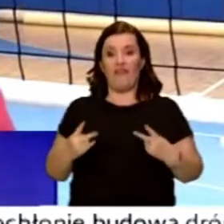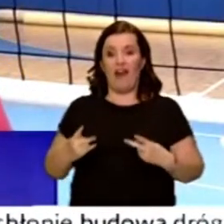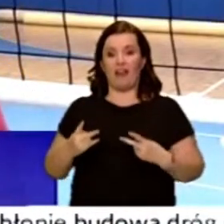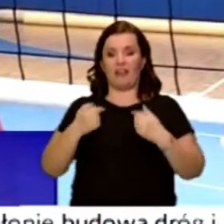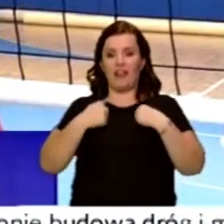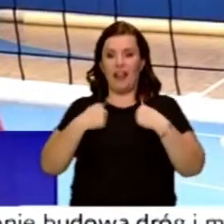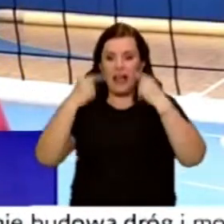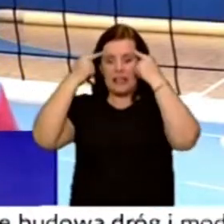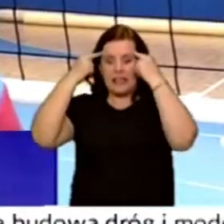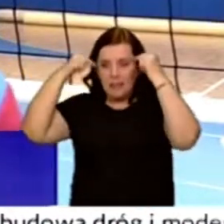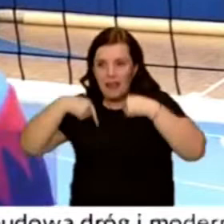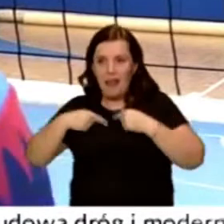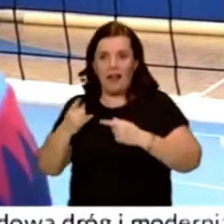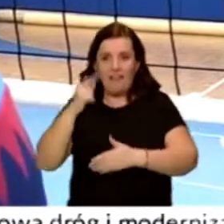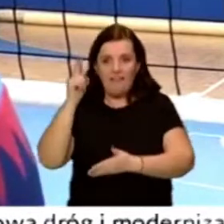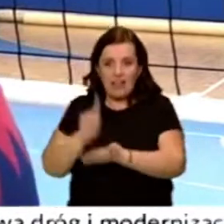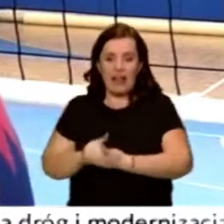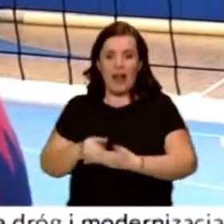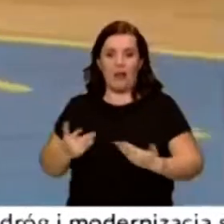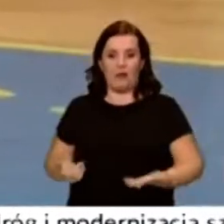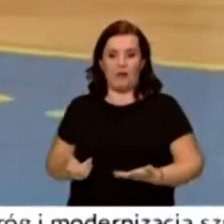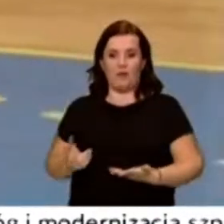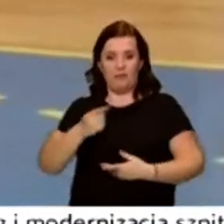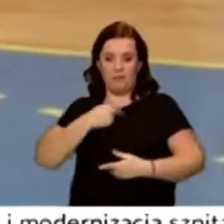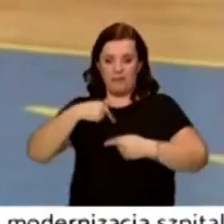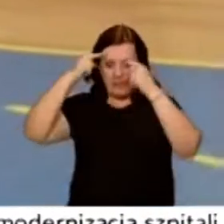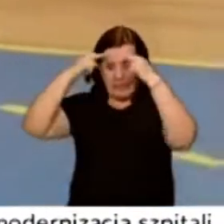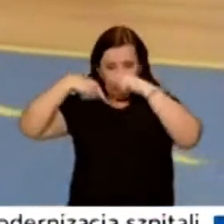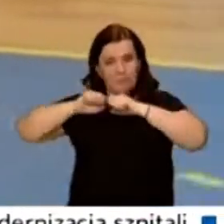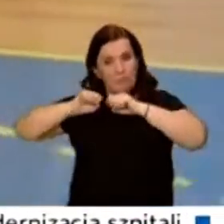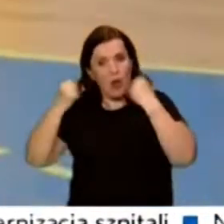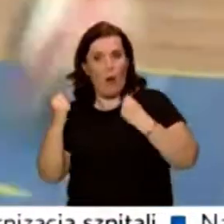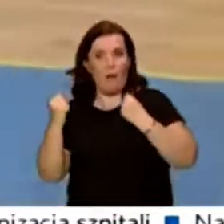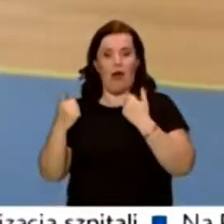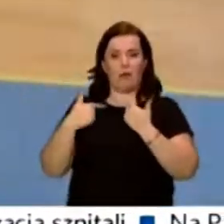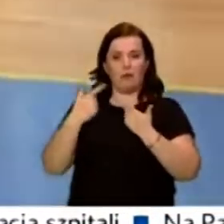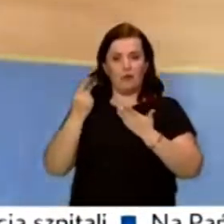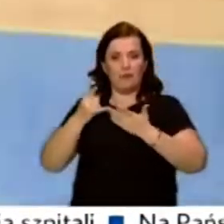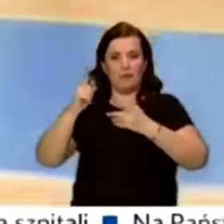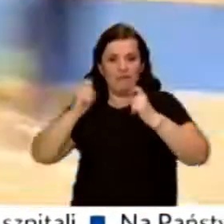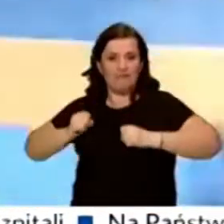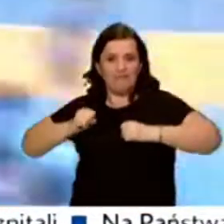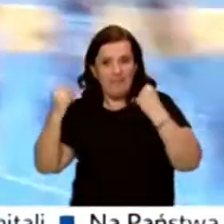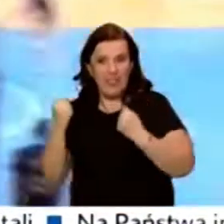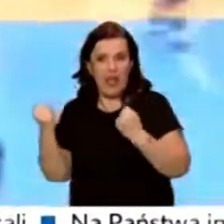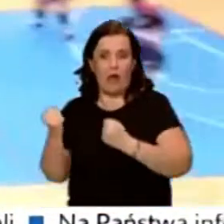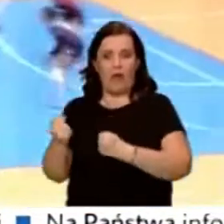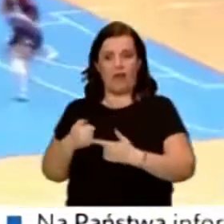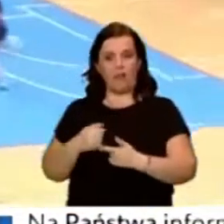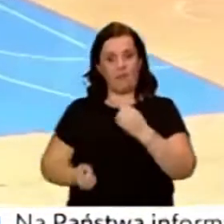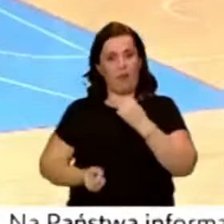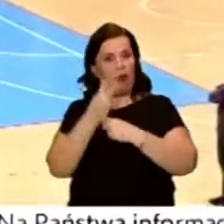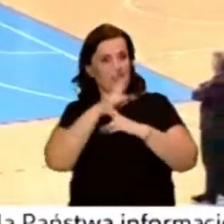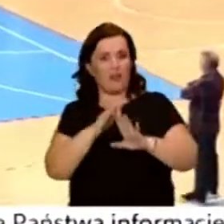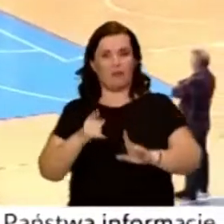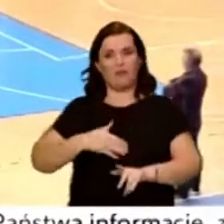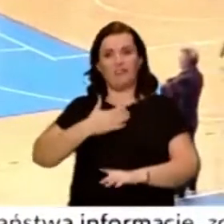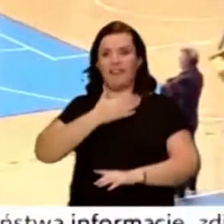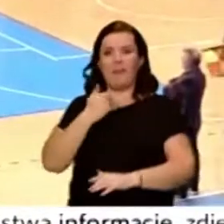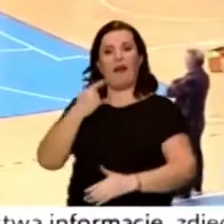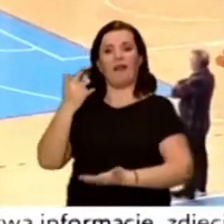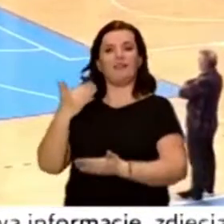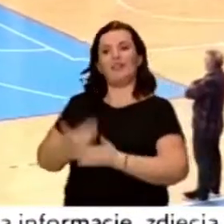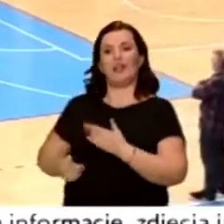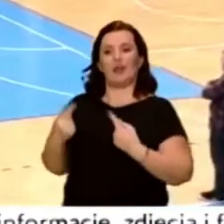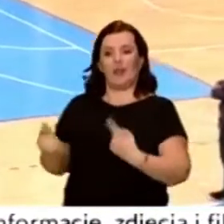gdzieś tam przełamałyśmy, pokazałyśmy, że nie ma dla nas straconych sytuacji, nie ma dla nas straconych meczy i to cieszy, to